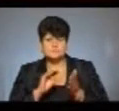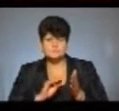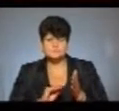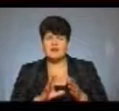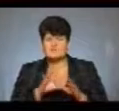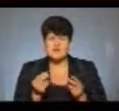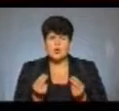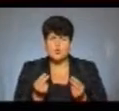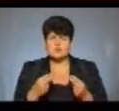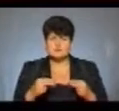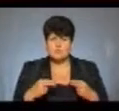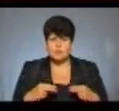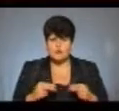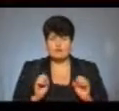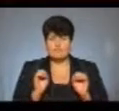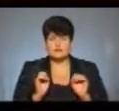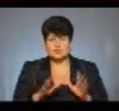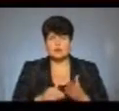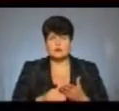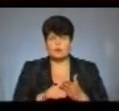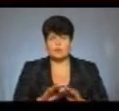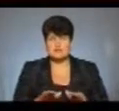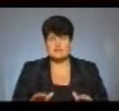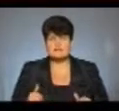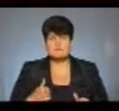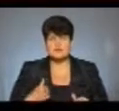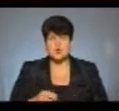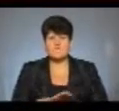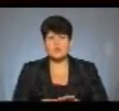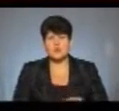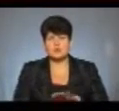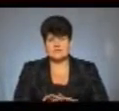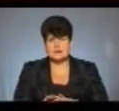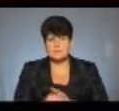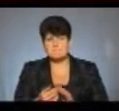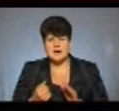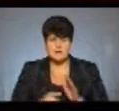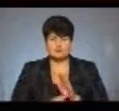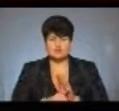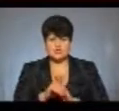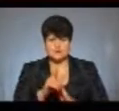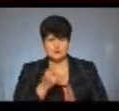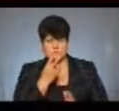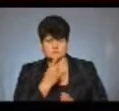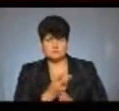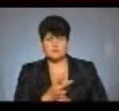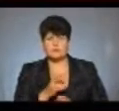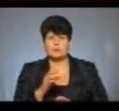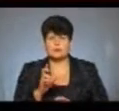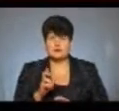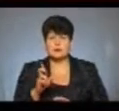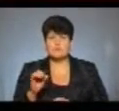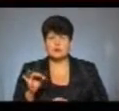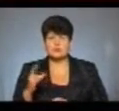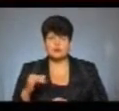із продажу збірки Андрій Бесараб віддасть на допомогу дітям військовополонених. Перед початком репрезентації Богдан Бондарчук поспілкувався